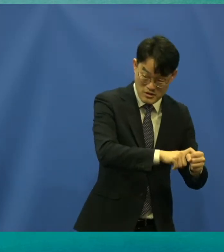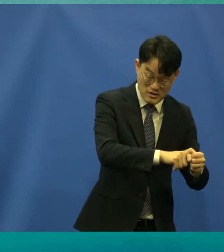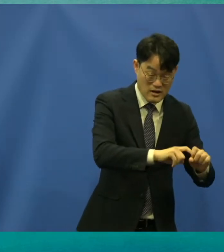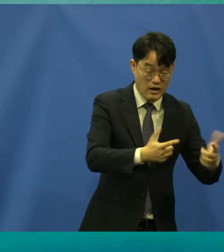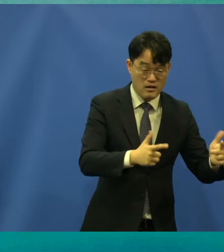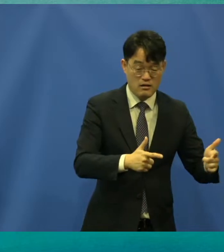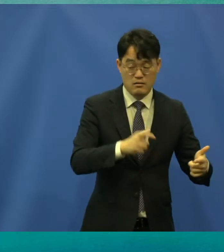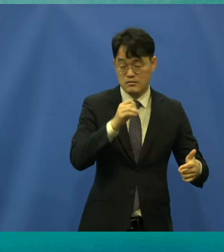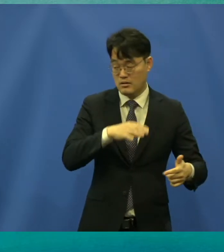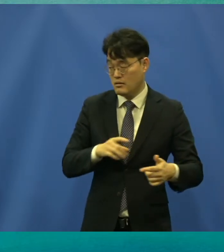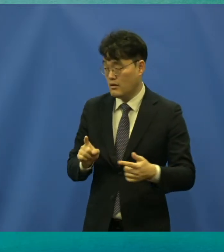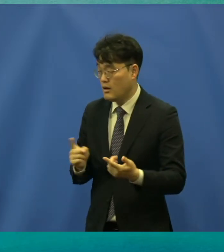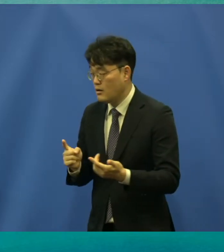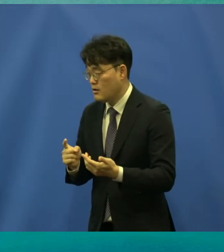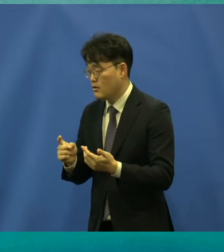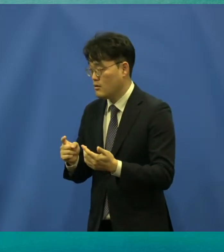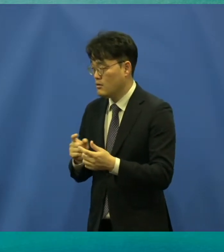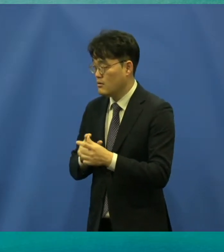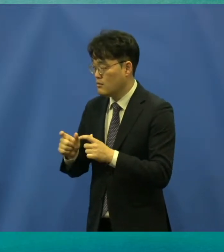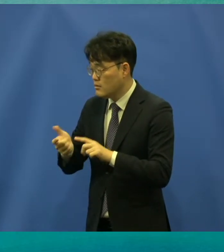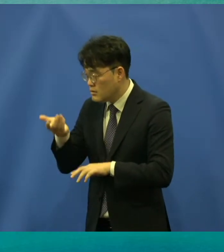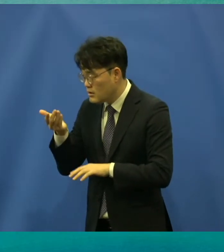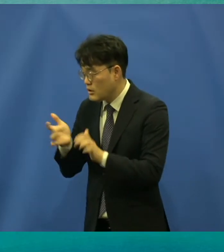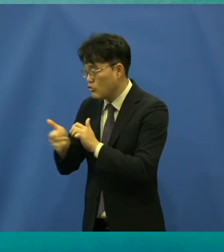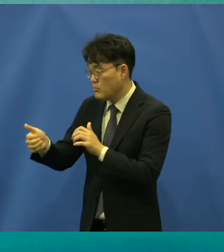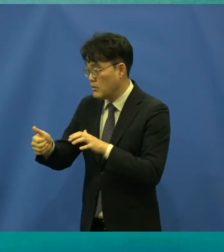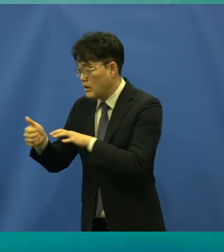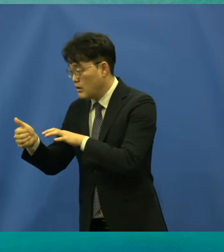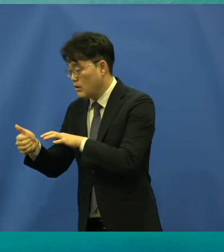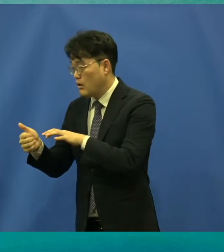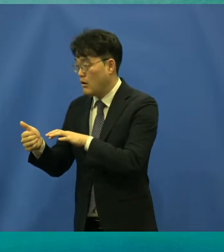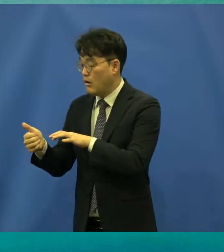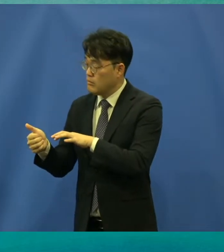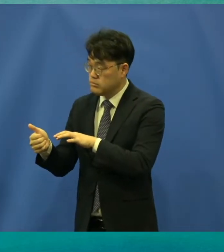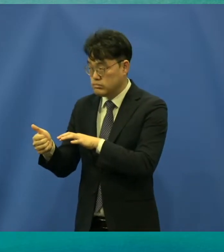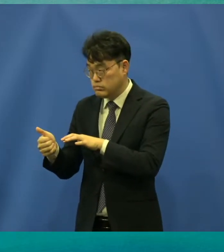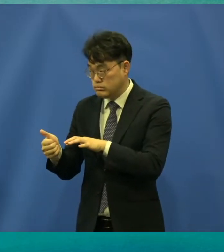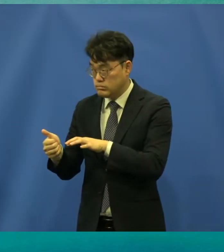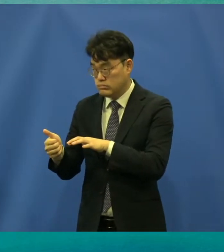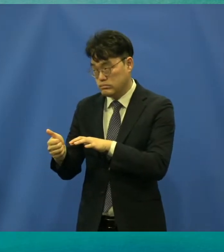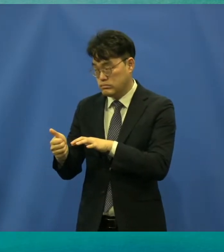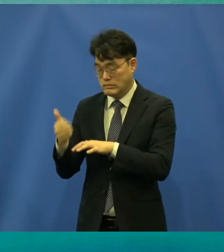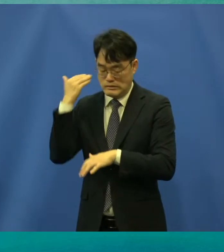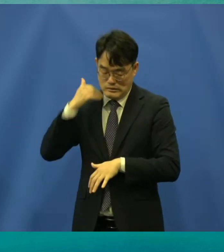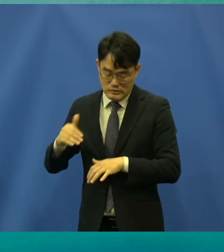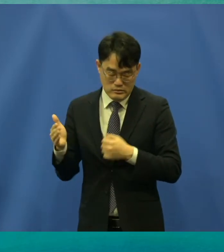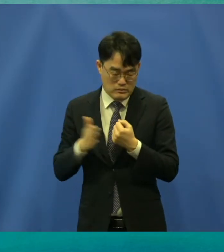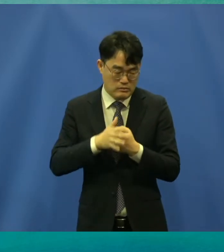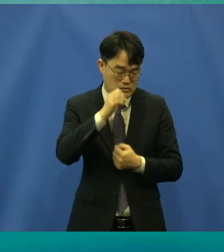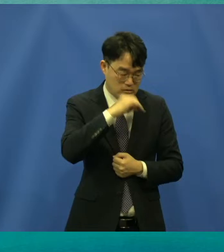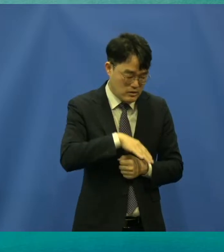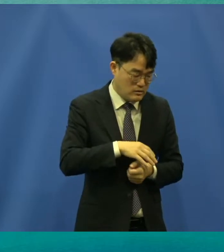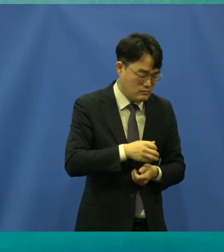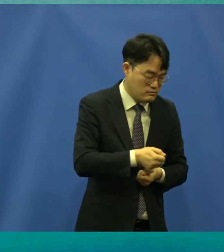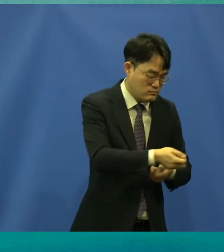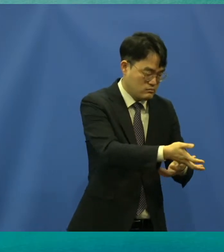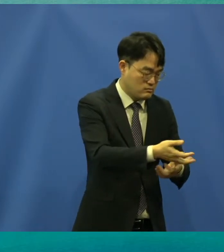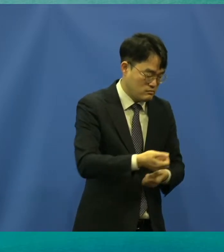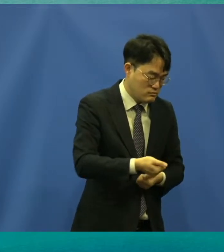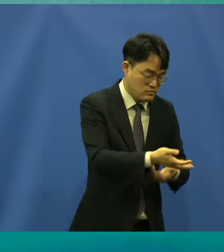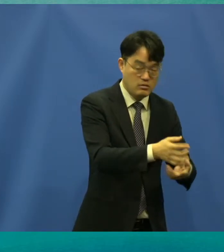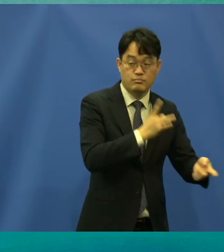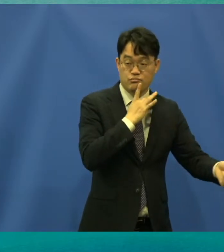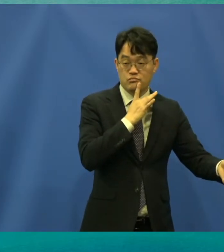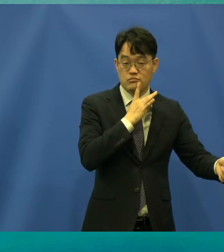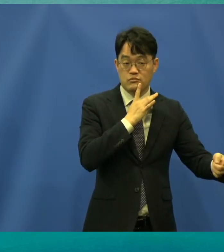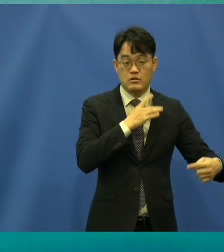자, 주님이 그들에게 무엇을 하셨습니까? 그들에게 찾아오셨어. 그리고 그 아침에 디베랴